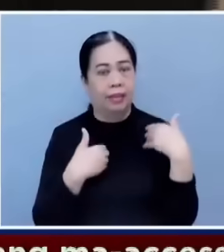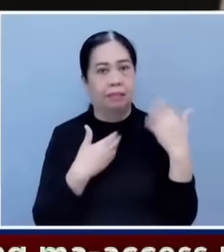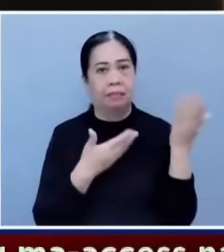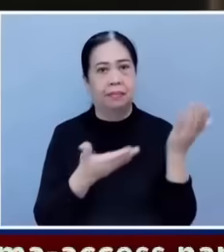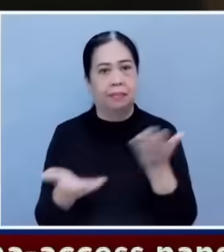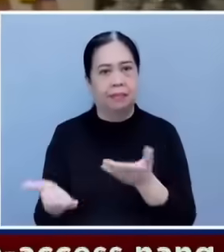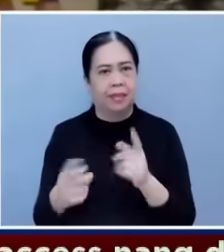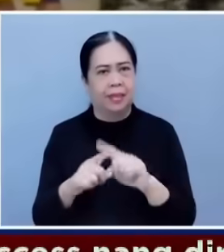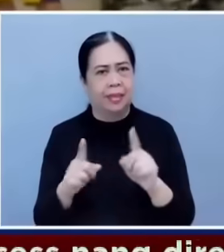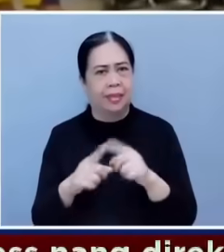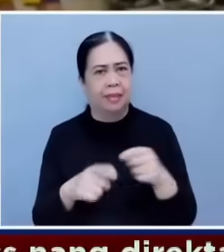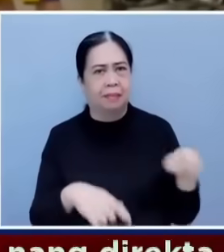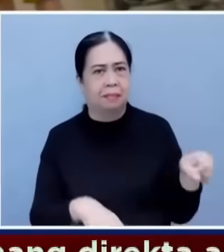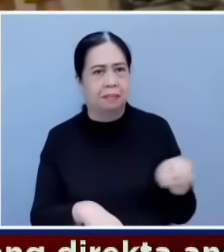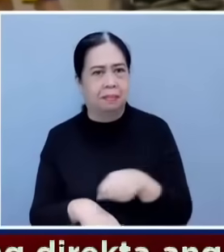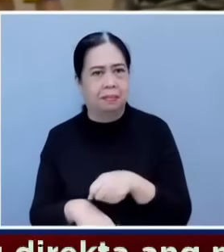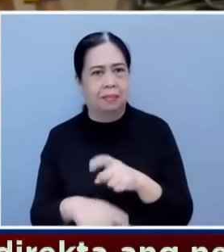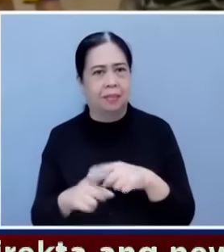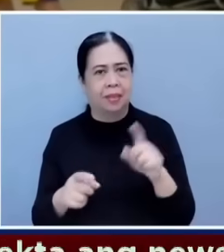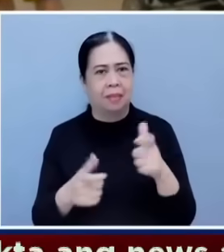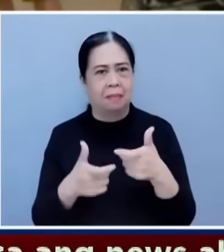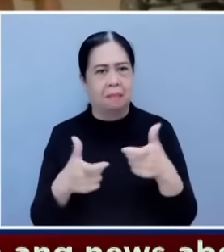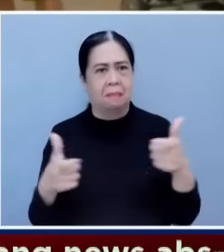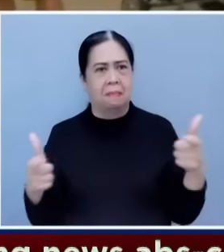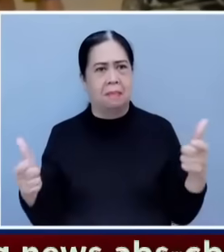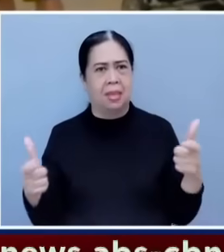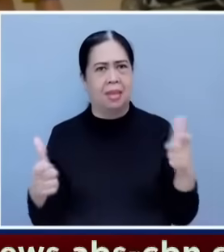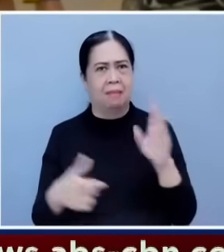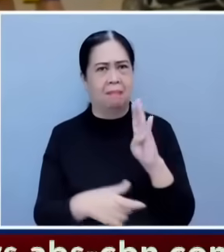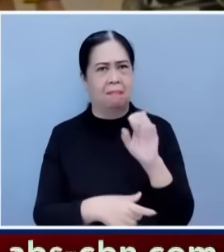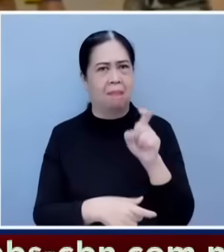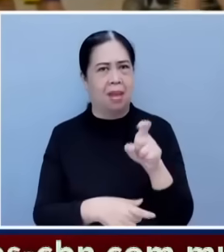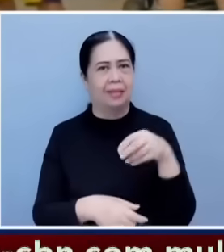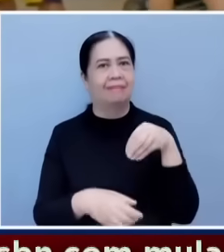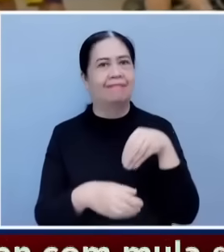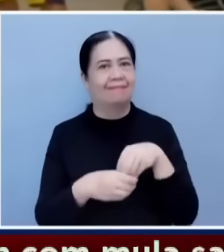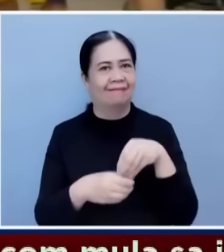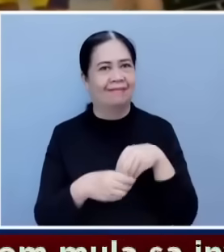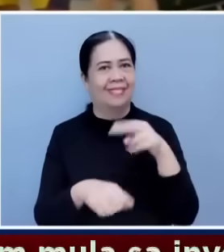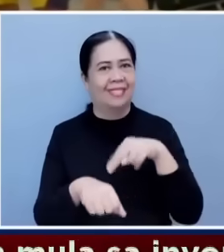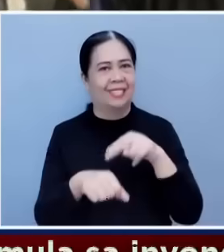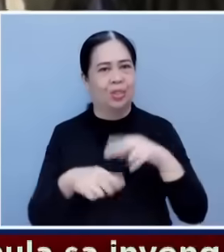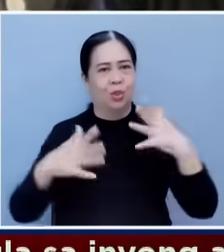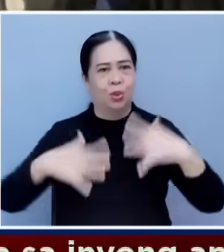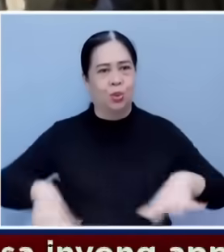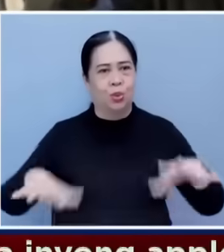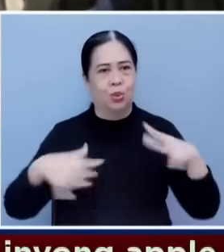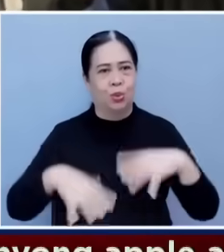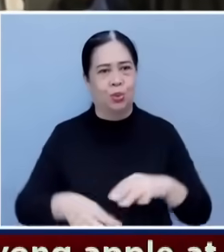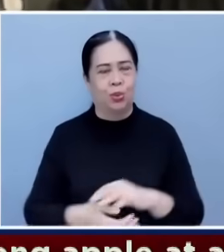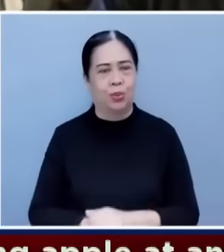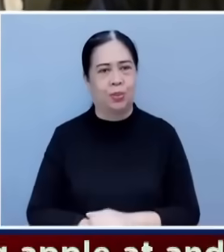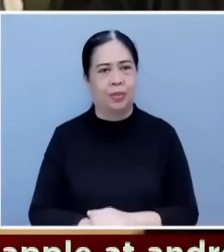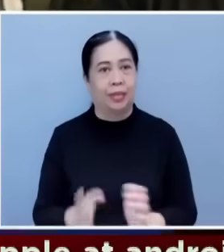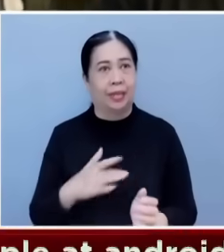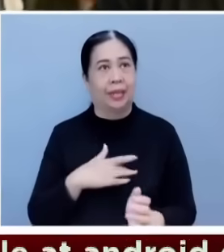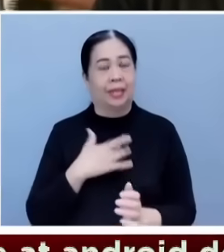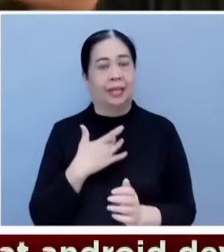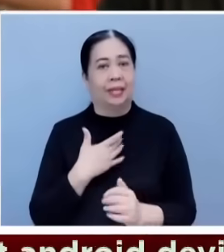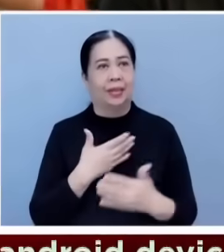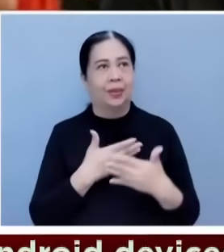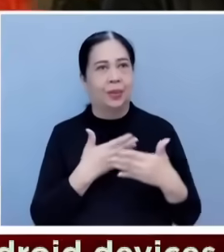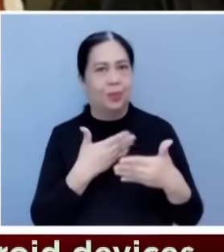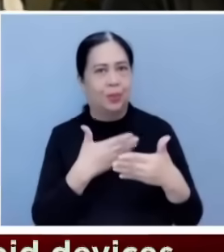ang ilang maleta at isang napakalaking box. Laman ang national costume. It just feels closer and